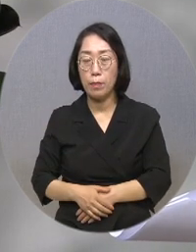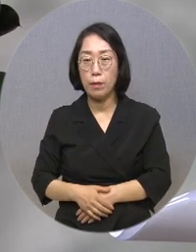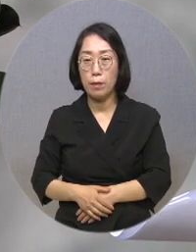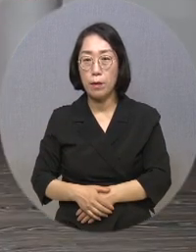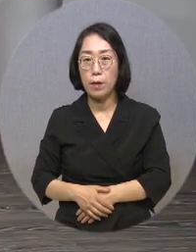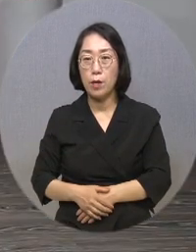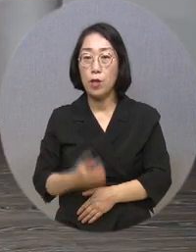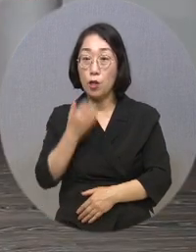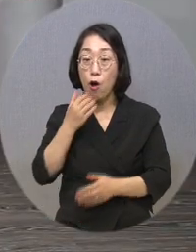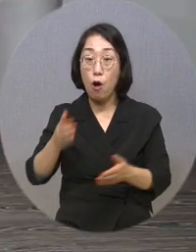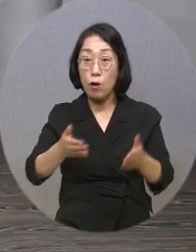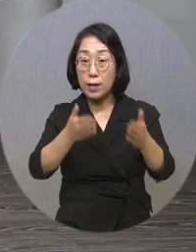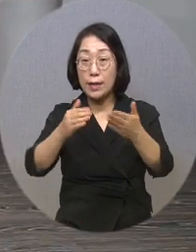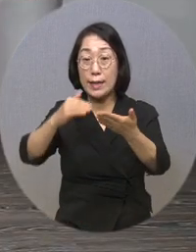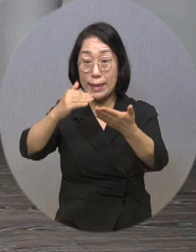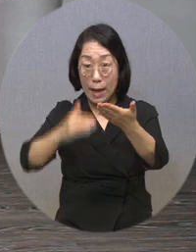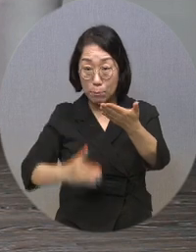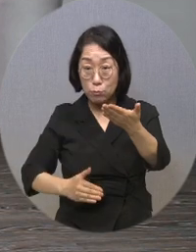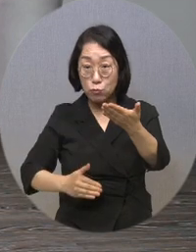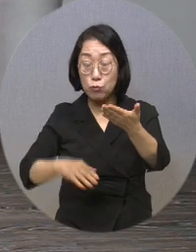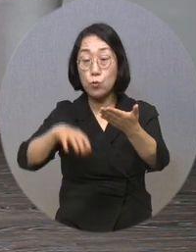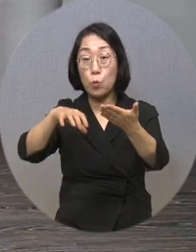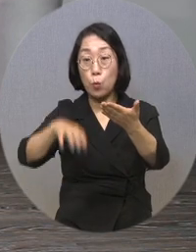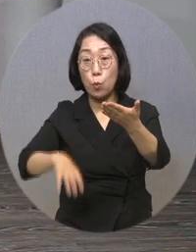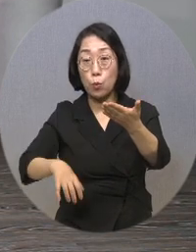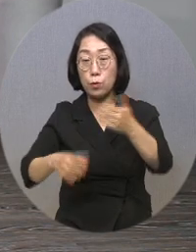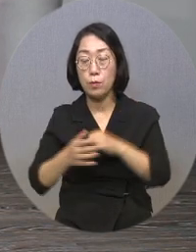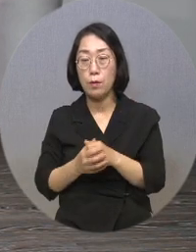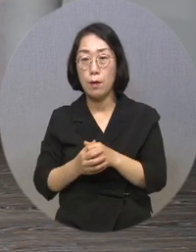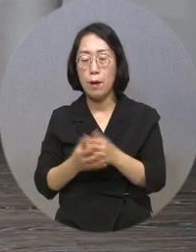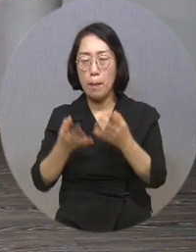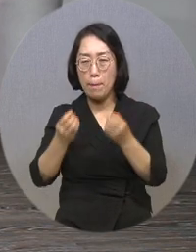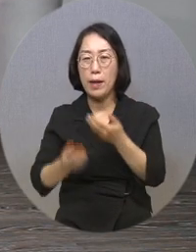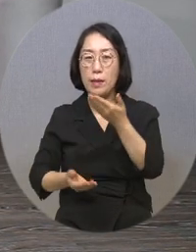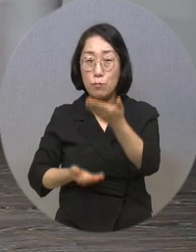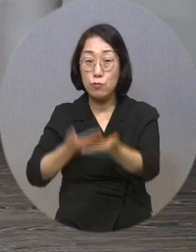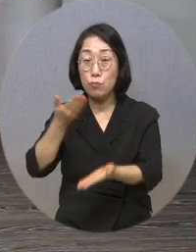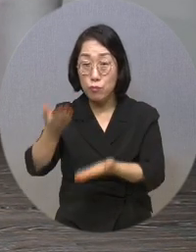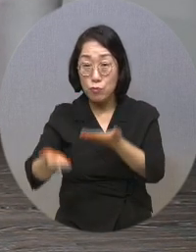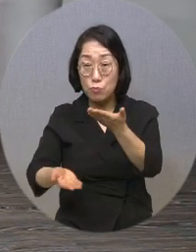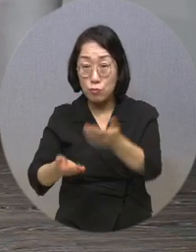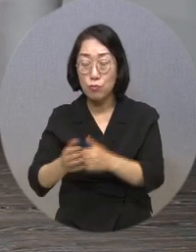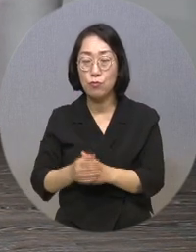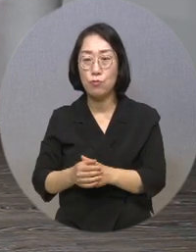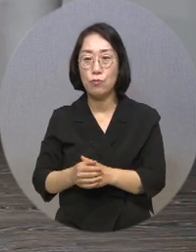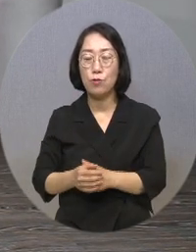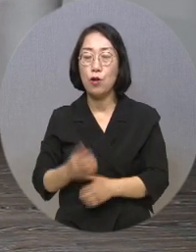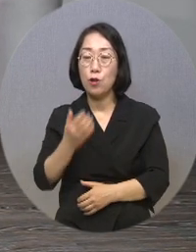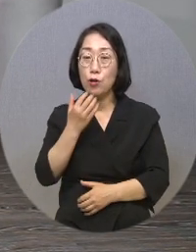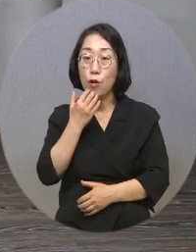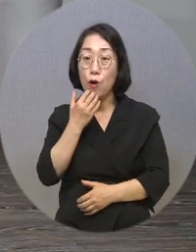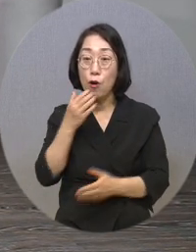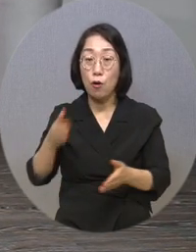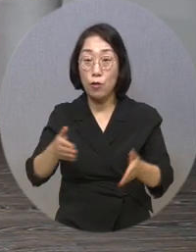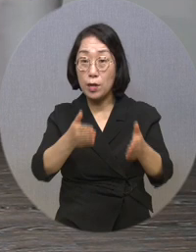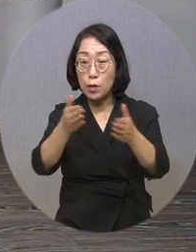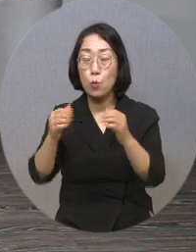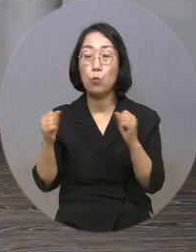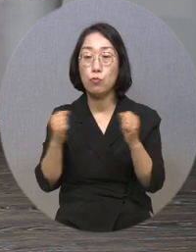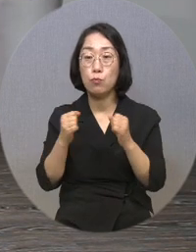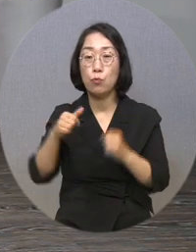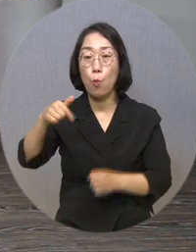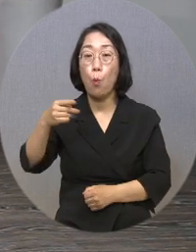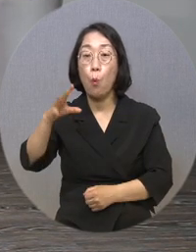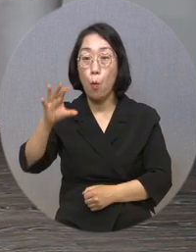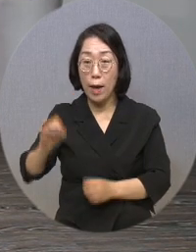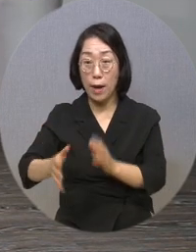많이 네. 예, 대중기 많거든요. 네네. 이제는 경기 북부에 네. 특히 고양시에